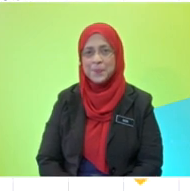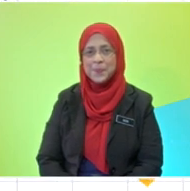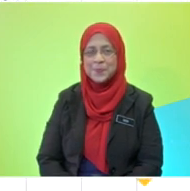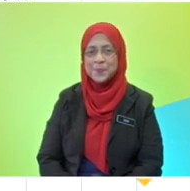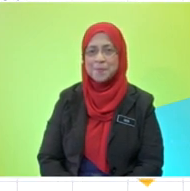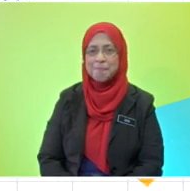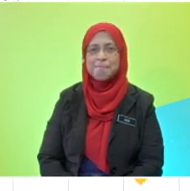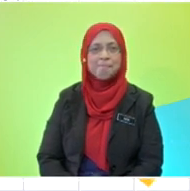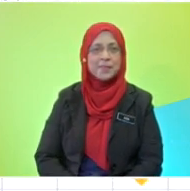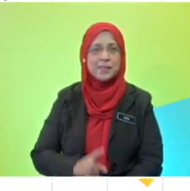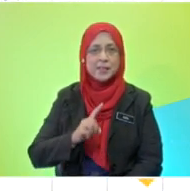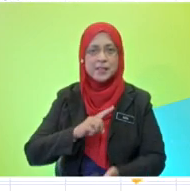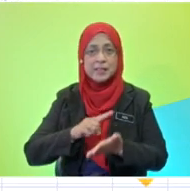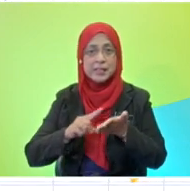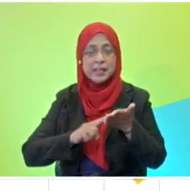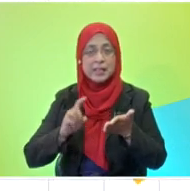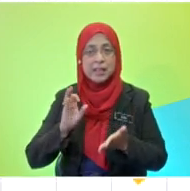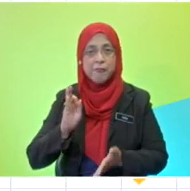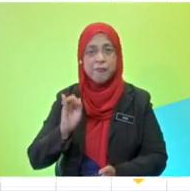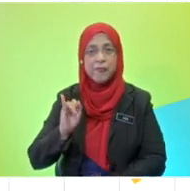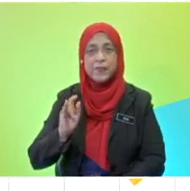masuk zakat fitrah